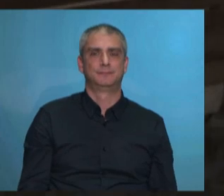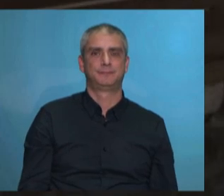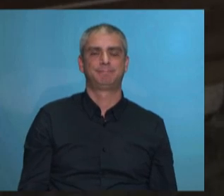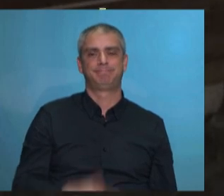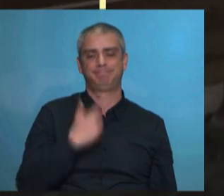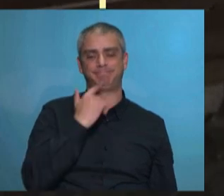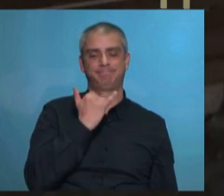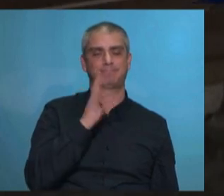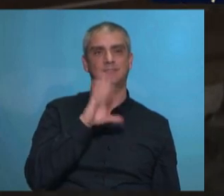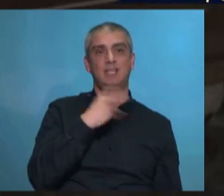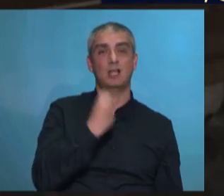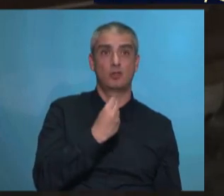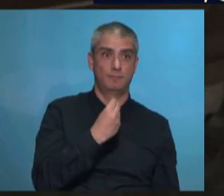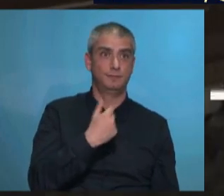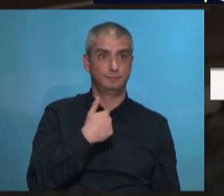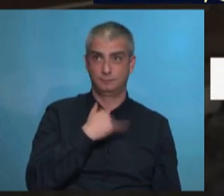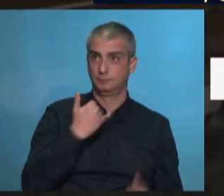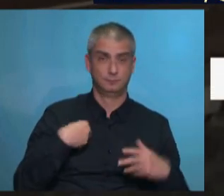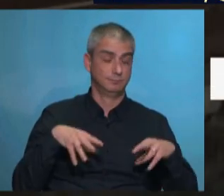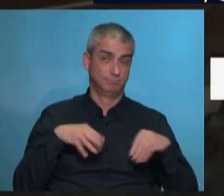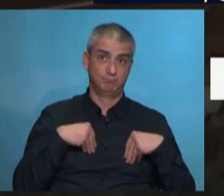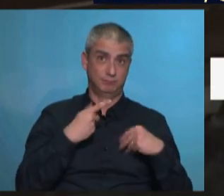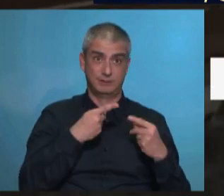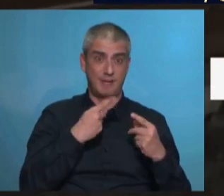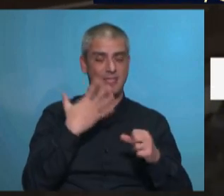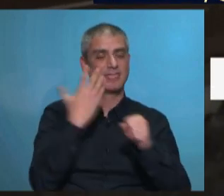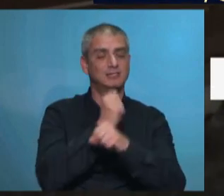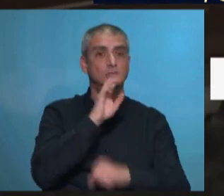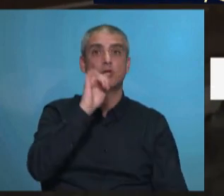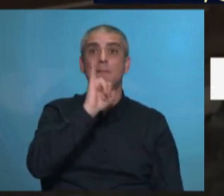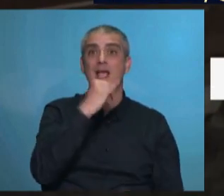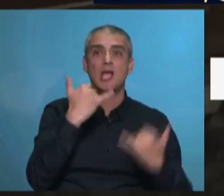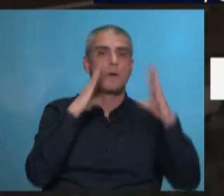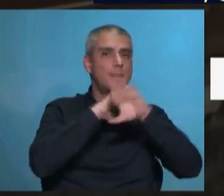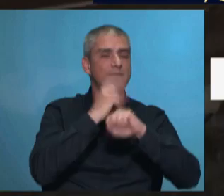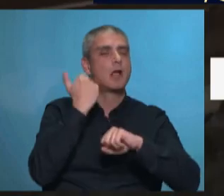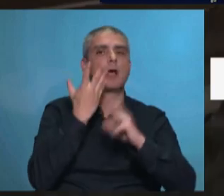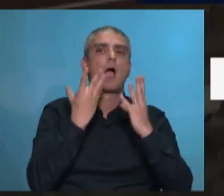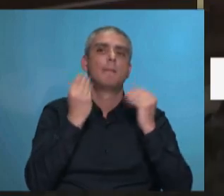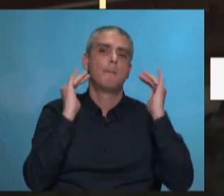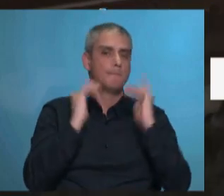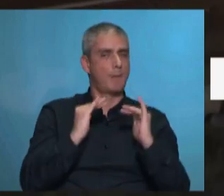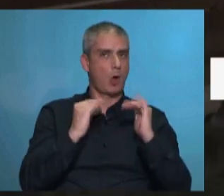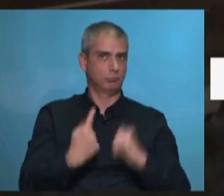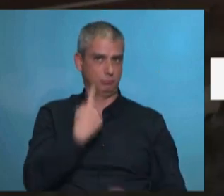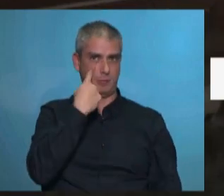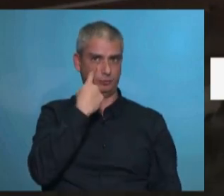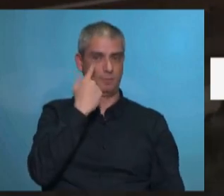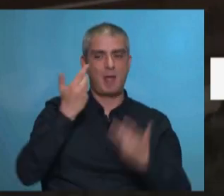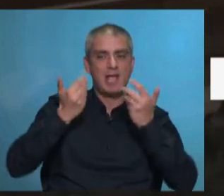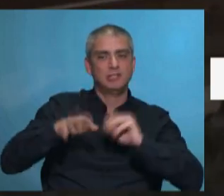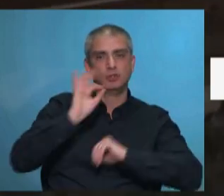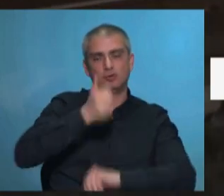כן, לילה טוב דניאל. אז אני לחלוטין מסכימה איתך כמובן שהניצחון של מיי הערב היה הרבה פחות מרשים מהכישלון